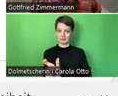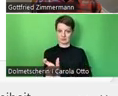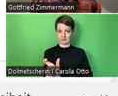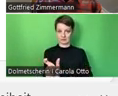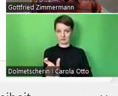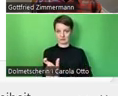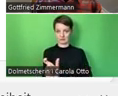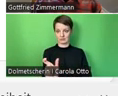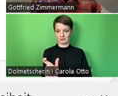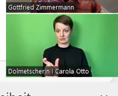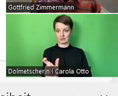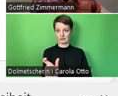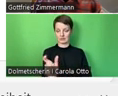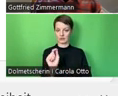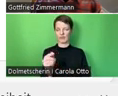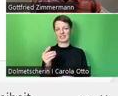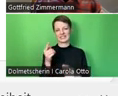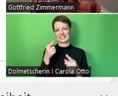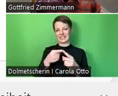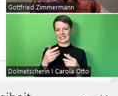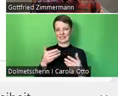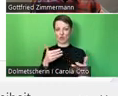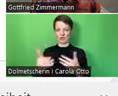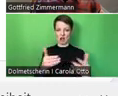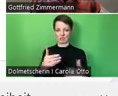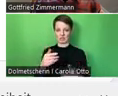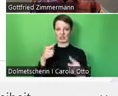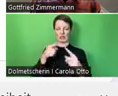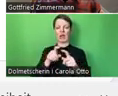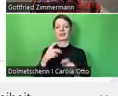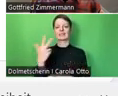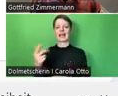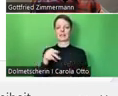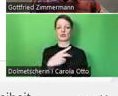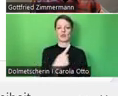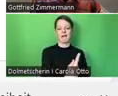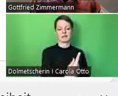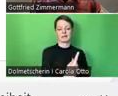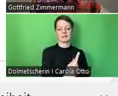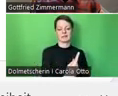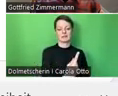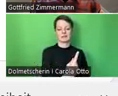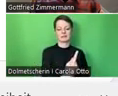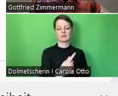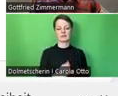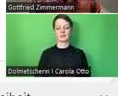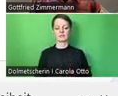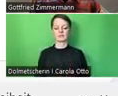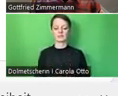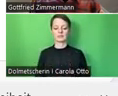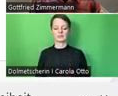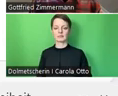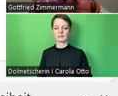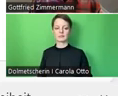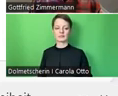Farbe mindestens einen Kontrast von 3 zu 1 zu anderen Farben haben. Also ich schaue mal gerade, ob wir, ich glaube, gegen Ende